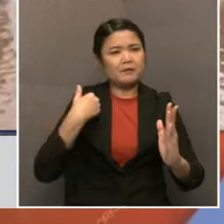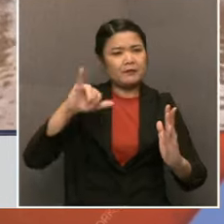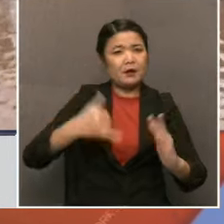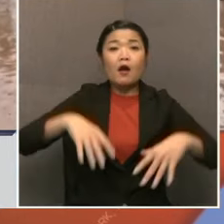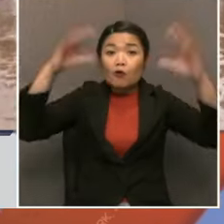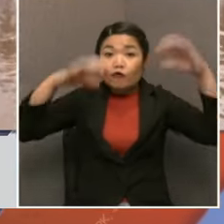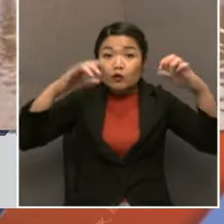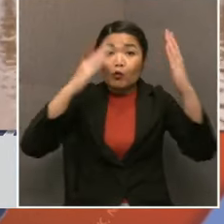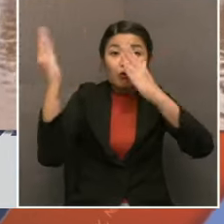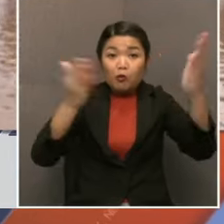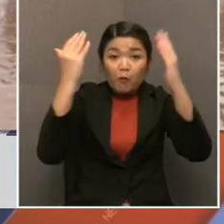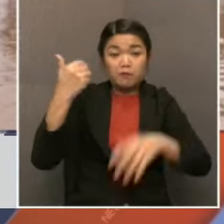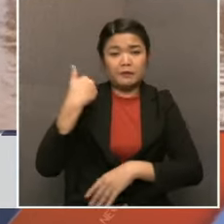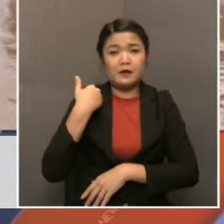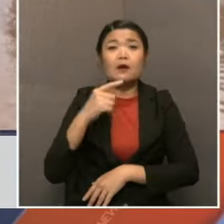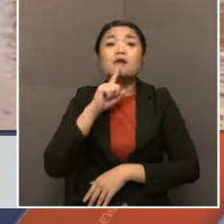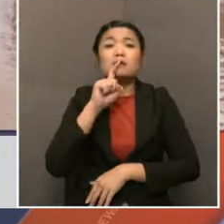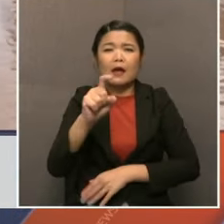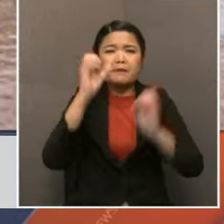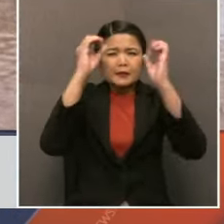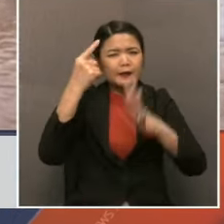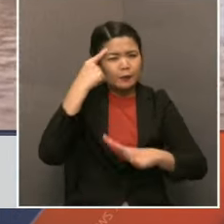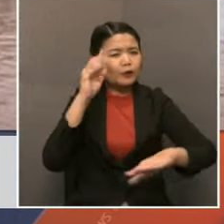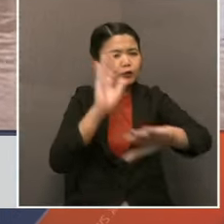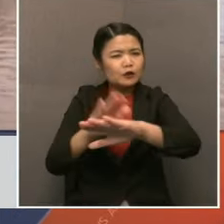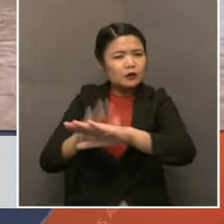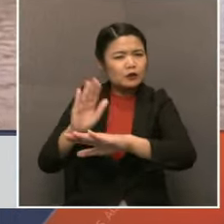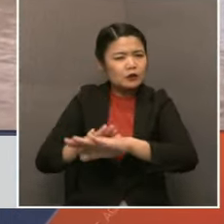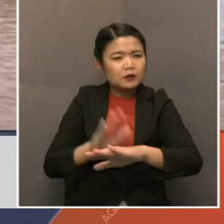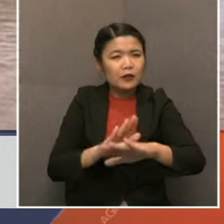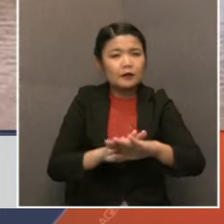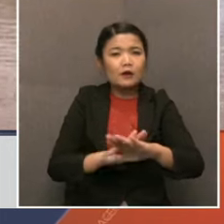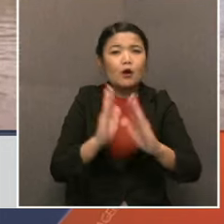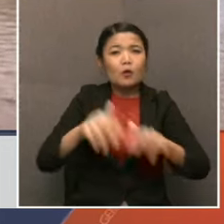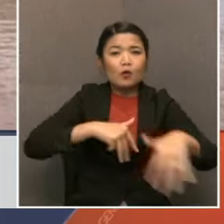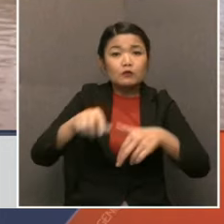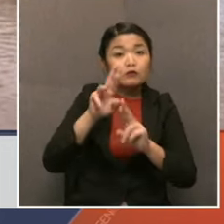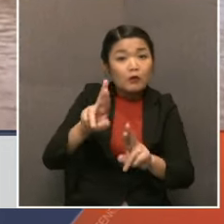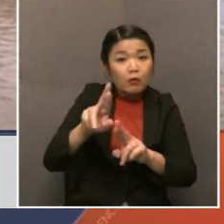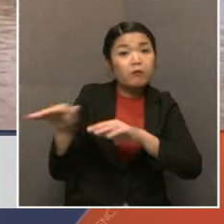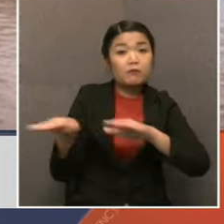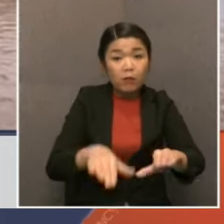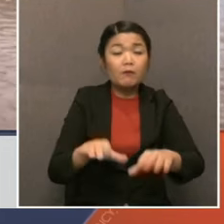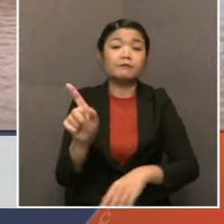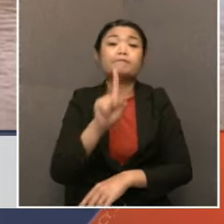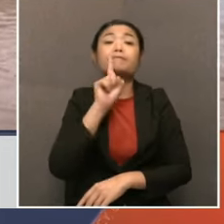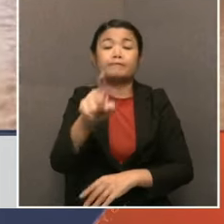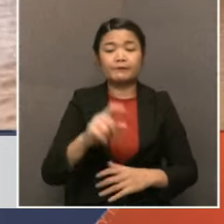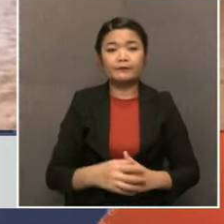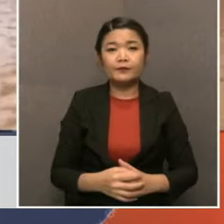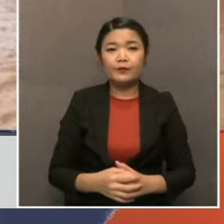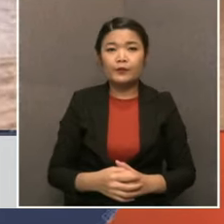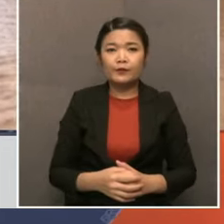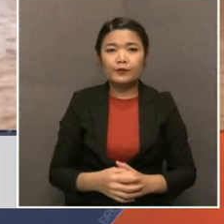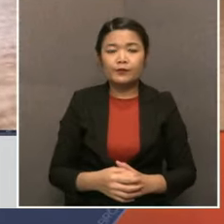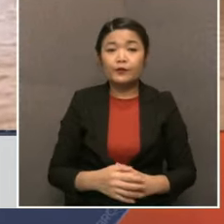ยุคเขามาเติมอีกจุดไหนบ้างที่อาจาร์มองวา จะต้องเน้นย้เป็พิเศษแล้วก็แ้งตนระชาชนใหเดเร็วที่สุดค่ะ Russians